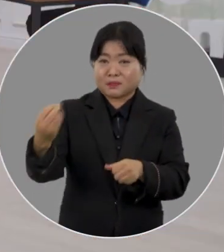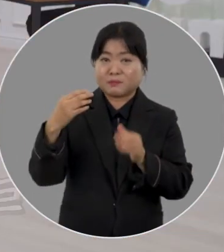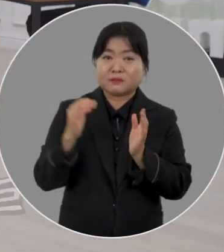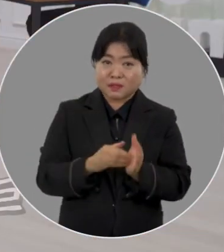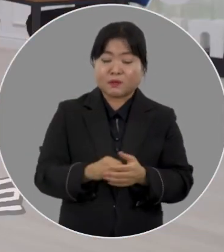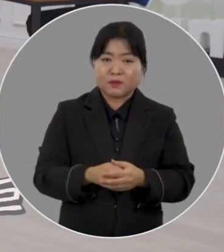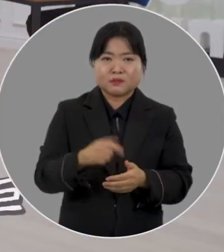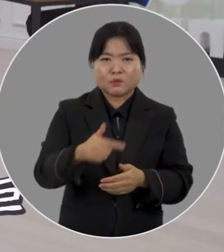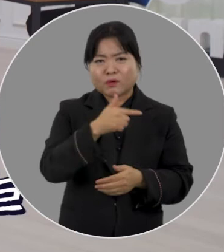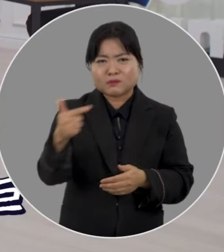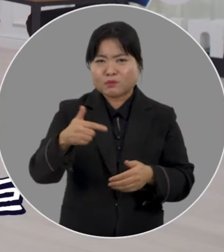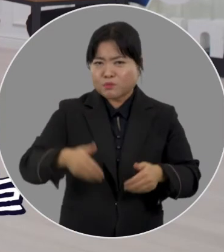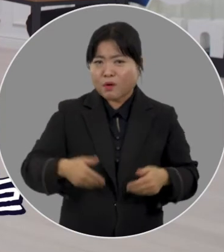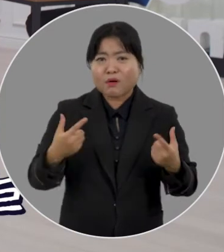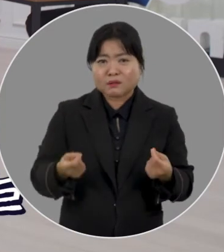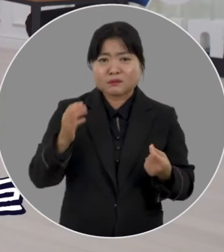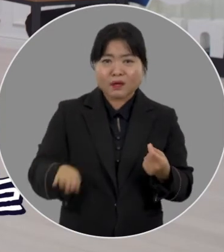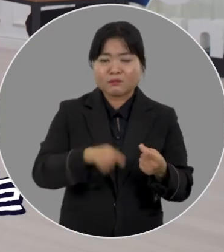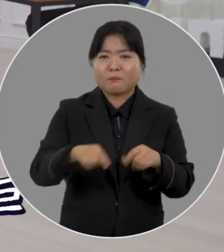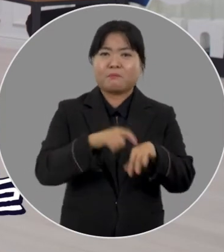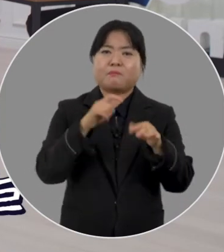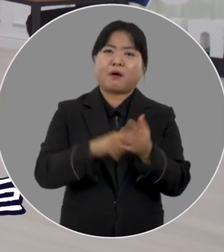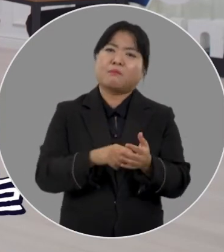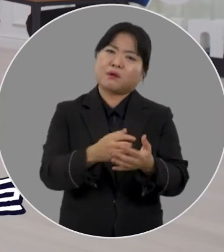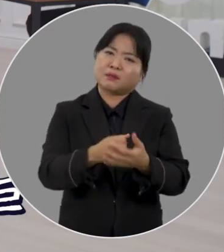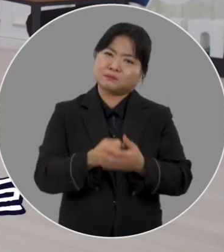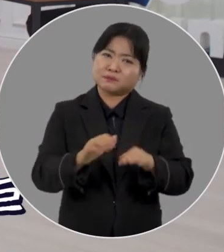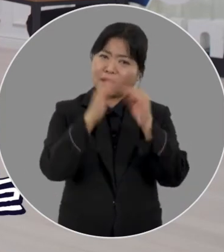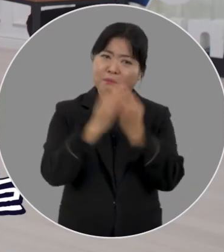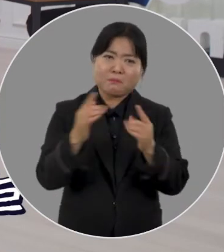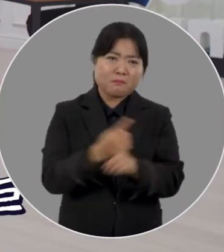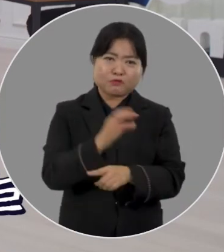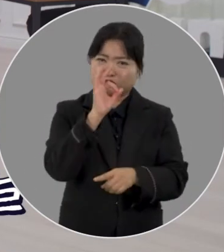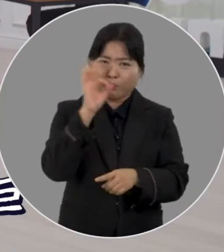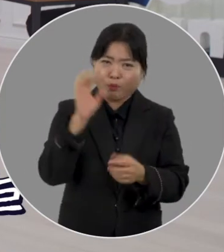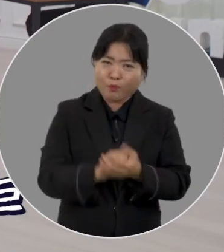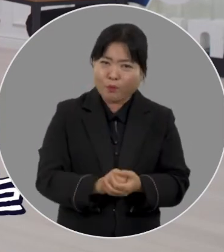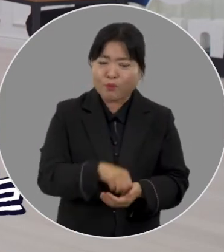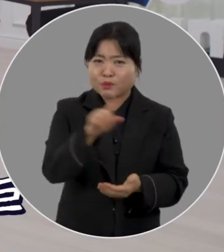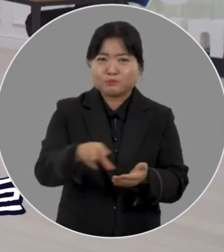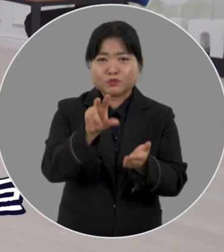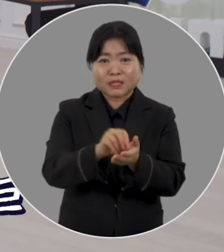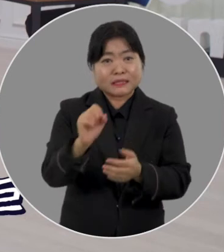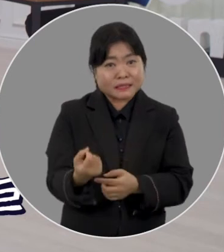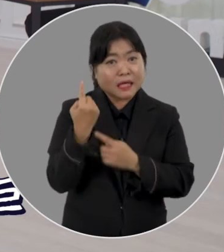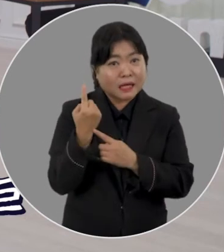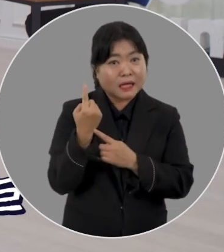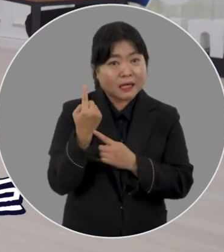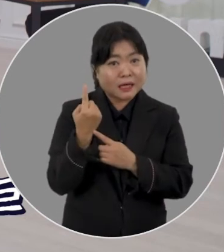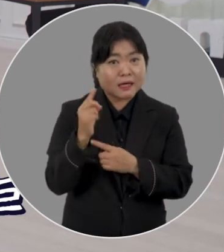하셨잖아요. 그러니까 그게 굉장히 필요한 것 같은데 이런 마음가짐을 다 바꿀 수도 없고 이게 문제의 시작